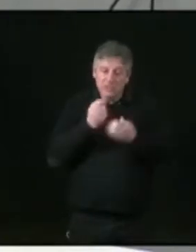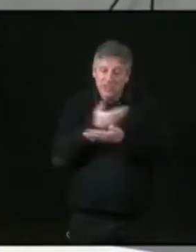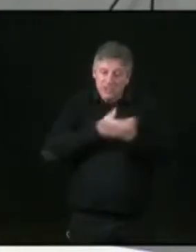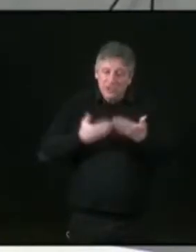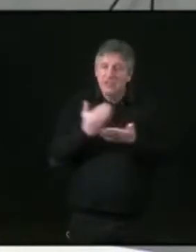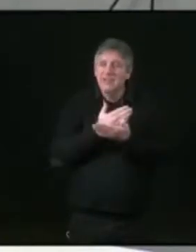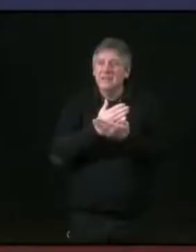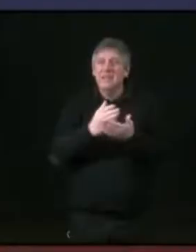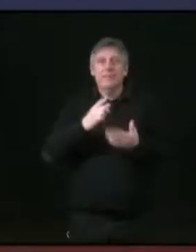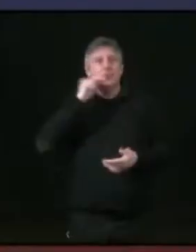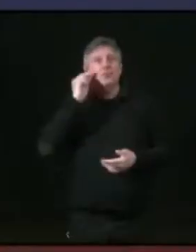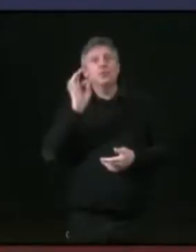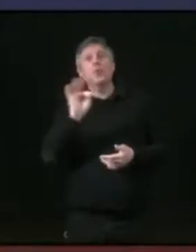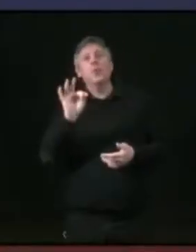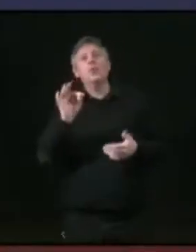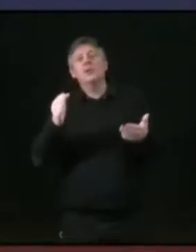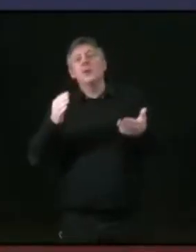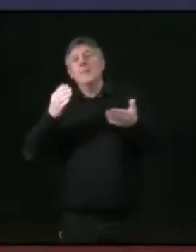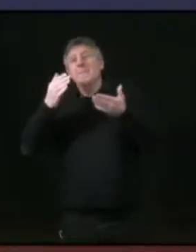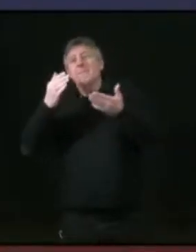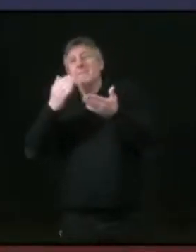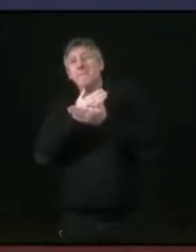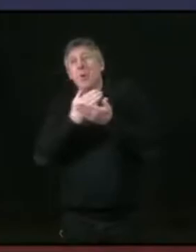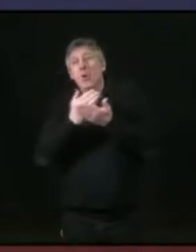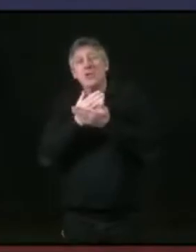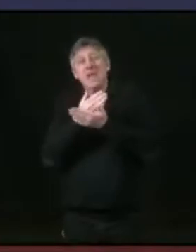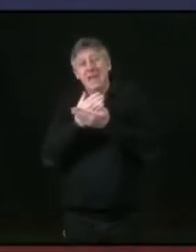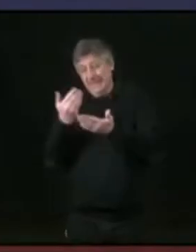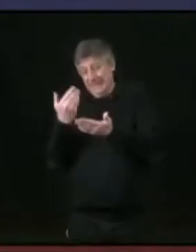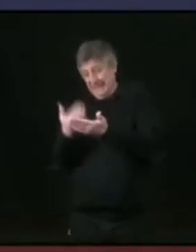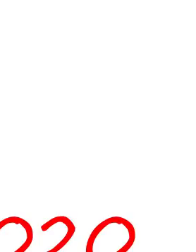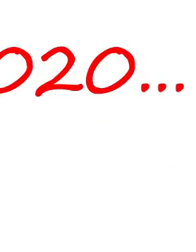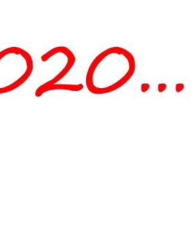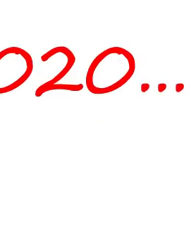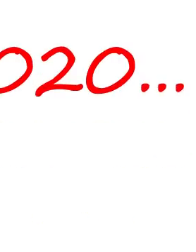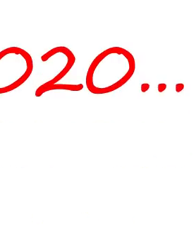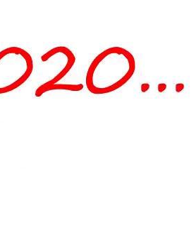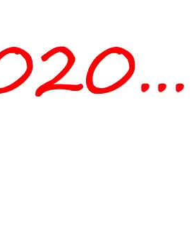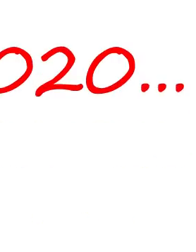Encore une fois, Monsieur Tronche, les projets sont dans le programme municipal.